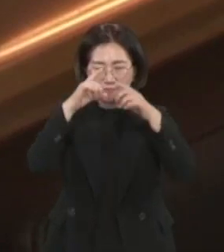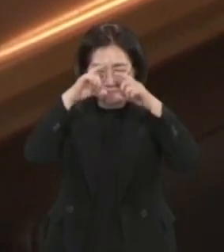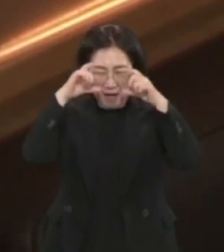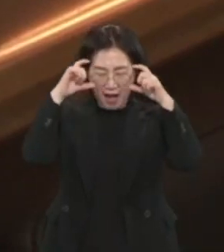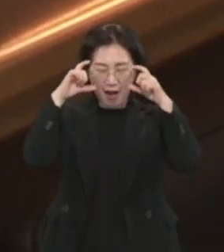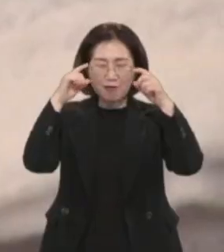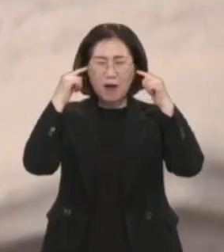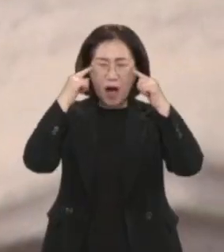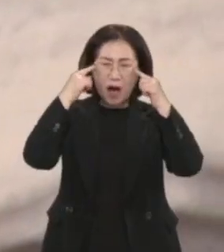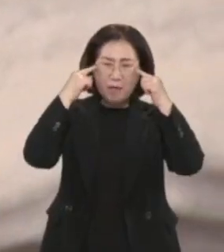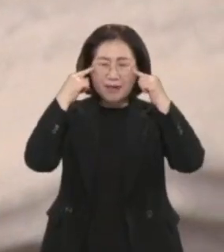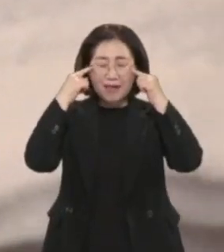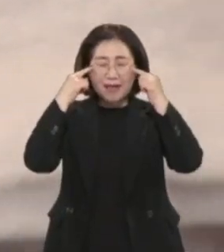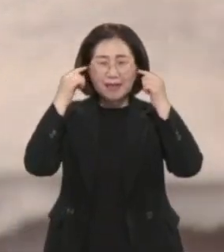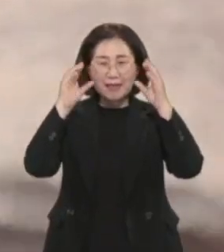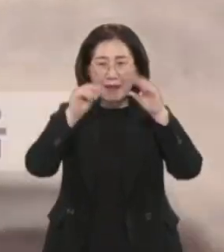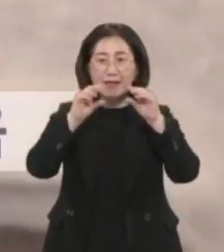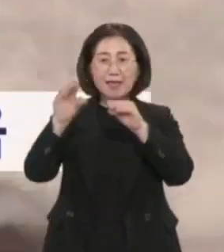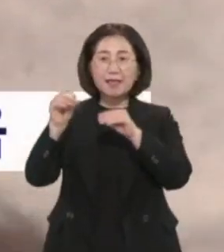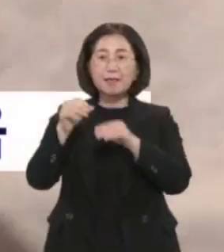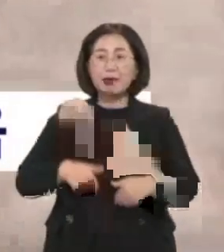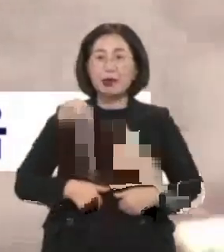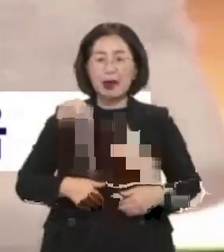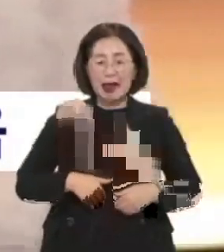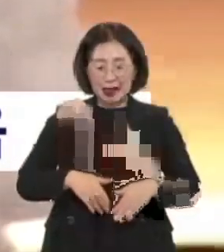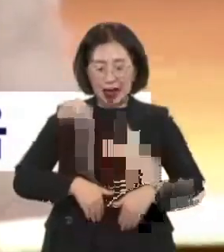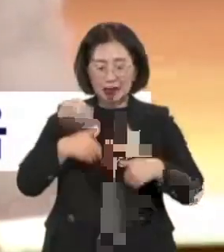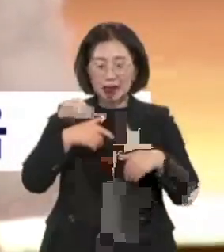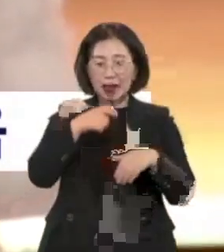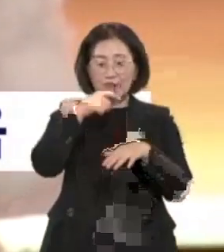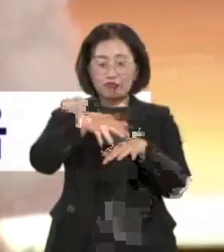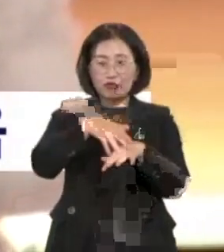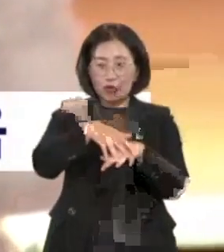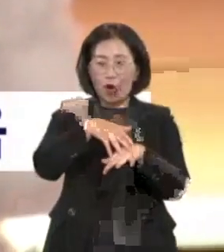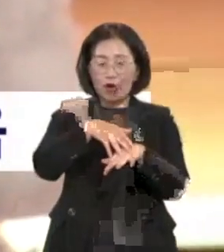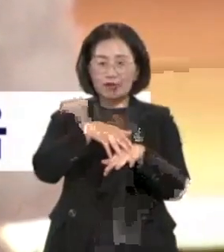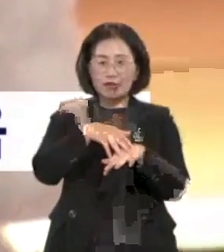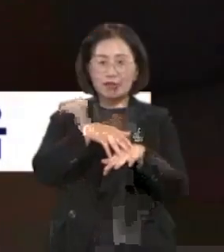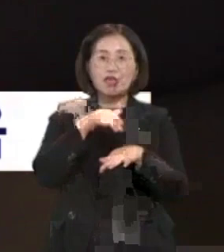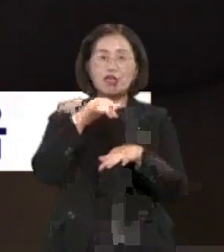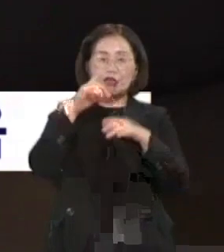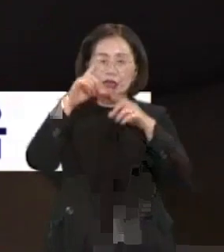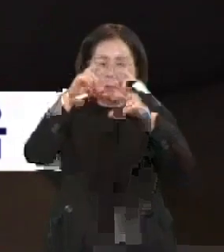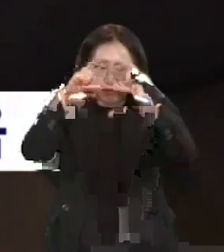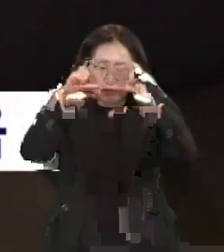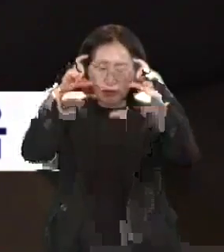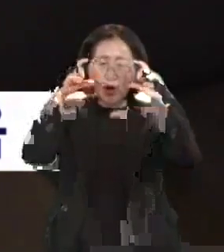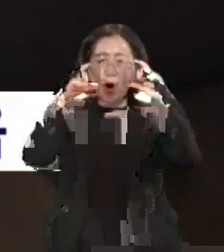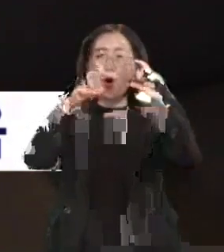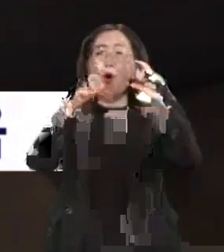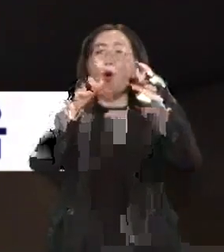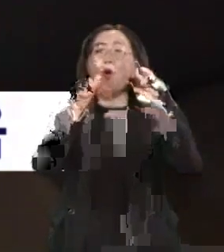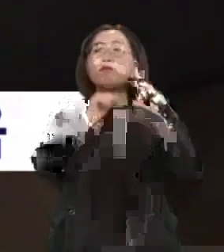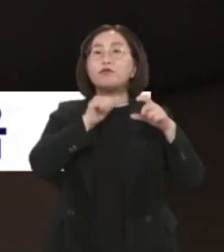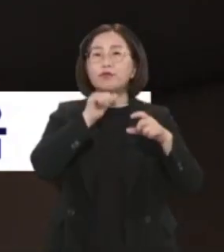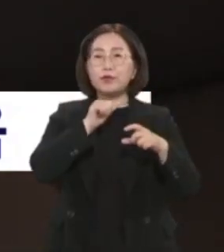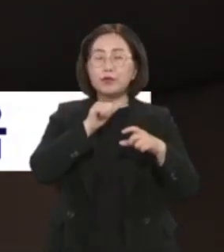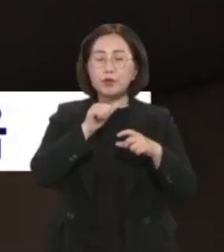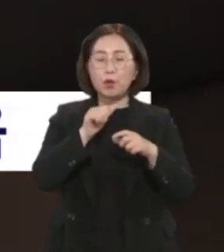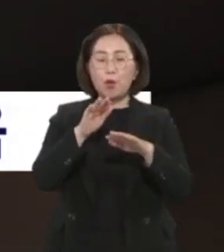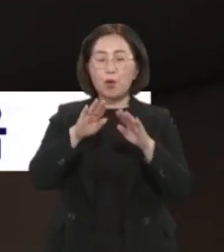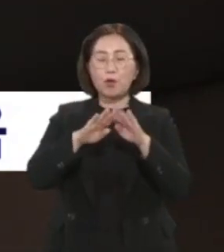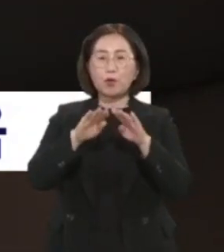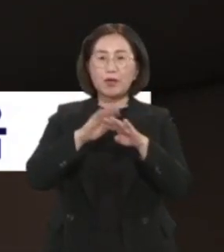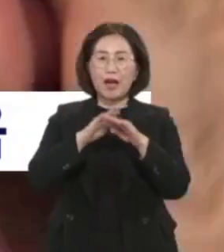것도 좋습니다. 따뜻한 물수건을 눈 위에 5분가량 올려두거나 손가락으로 눈 주위